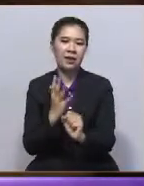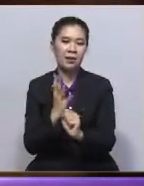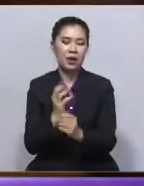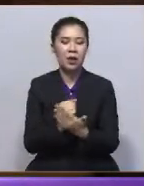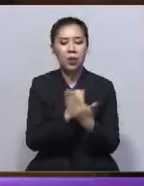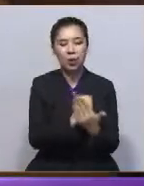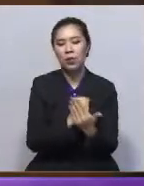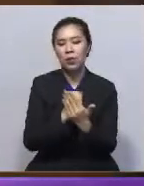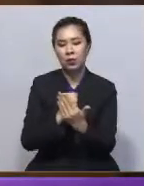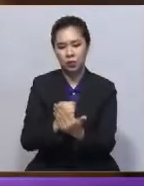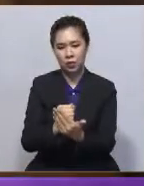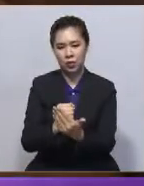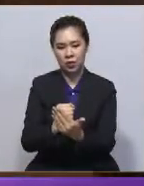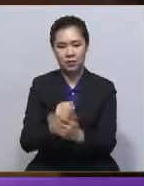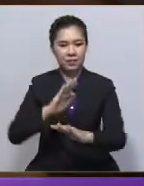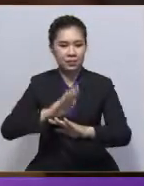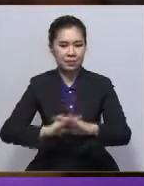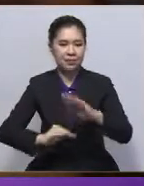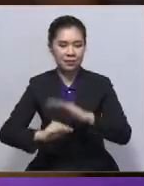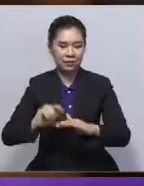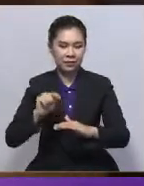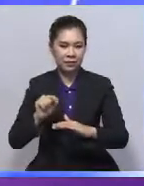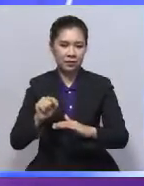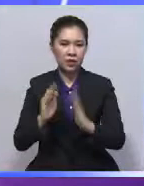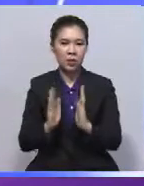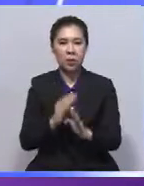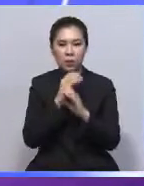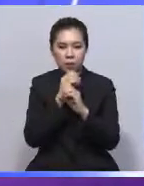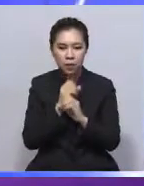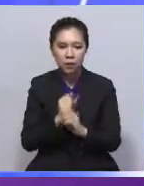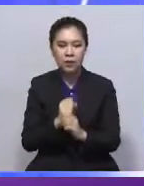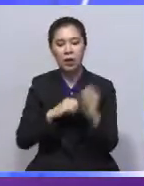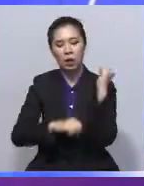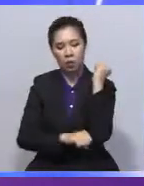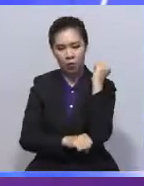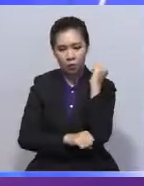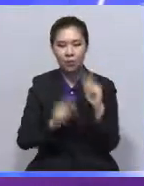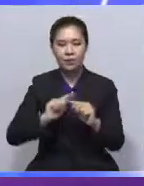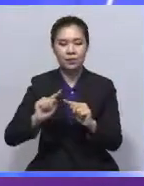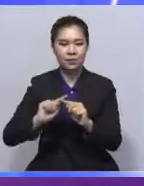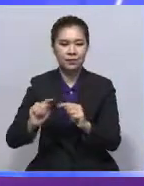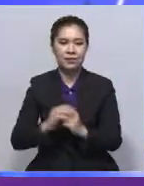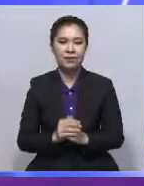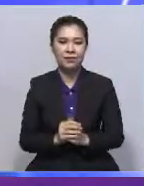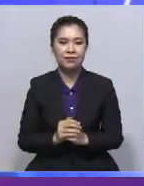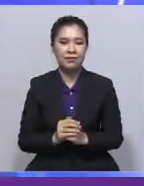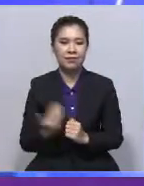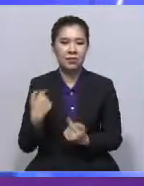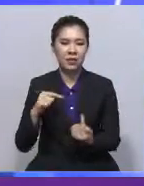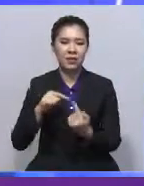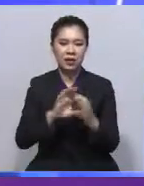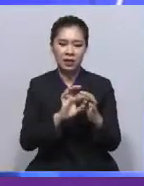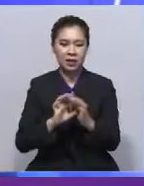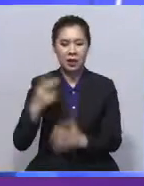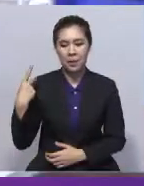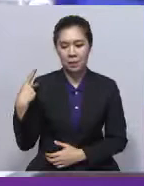วยเหลือและเสริมสร้างศักยภาพผู้ด้อยโอกาสนะครับผู้สูงวัยและผู้เสียเปรียบทางสังคมตลอดจนลดความเหลื่อมล้ำเกี่ยวกับสิทธิประโย